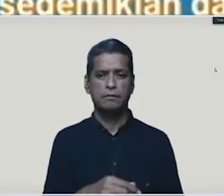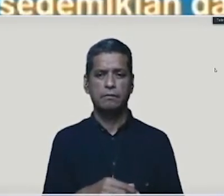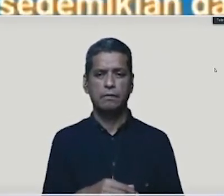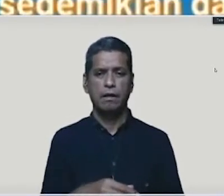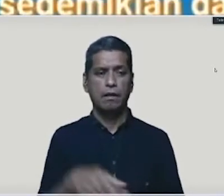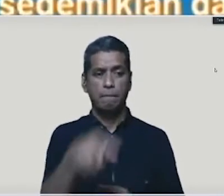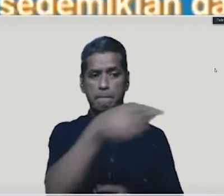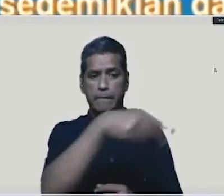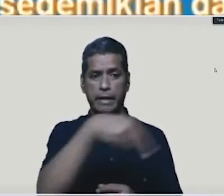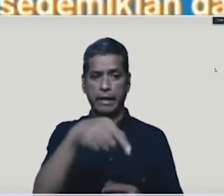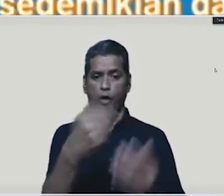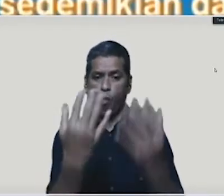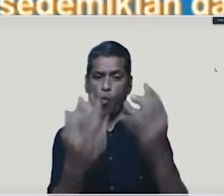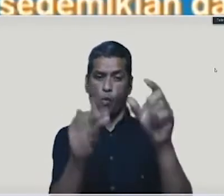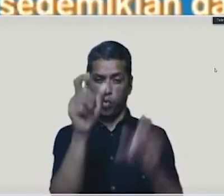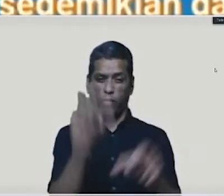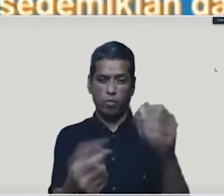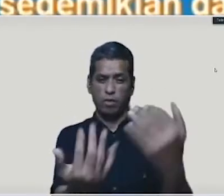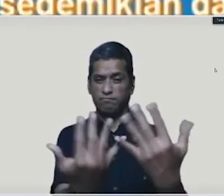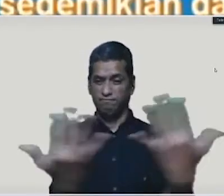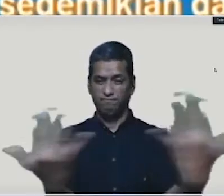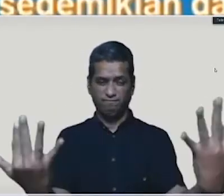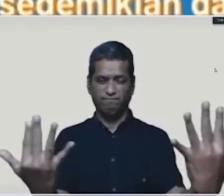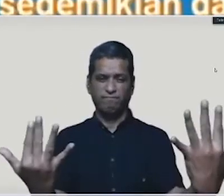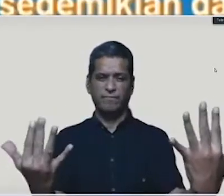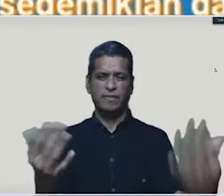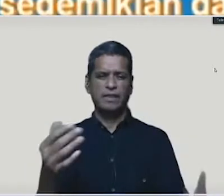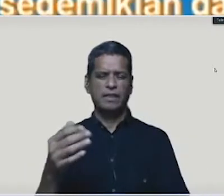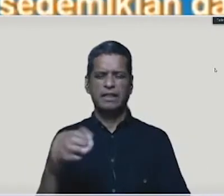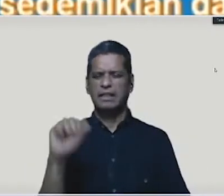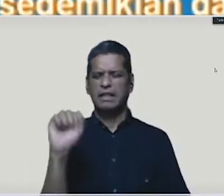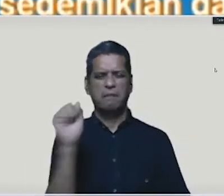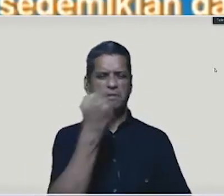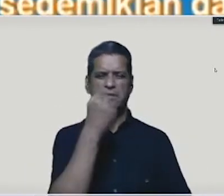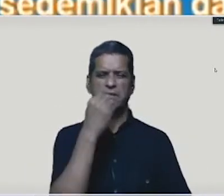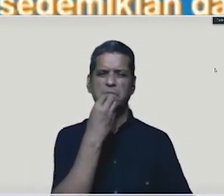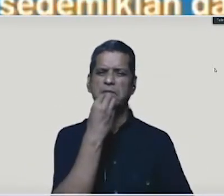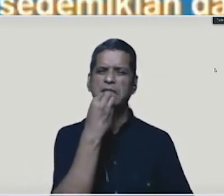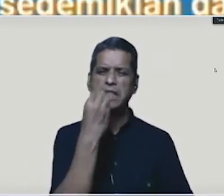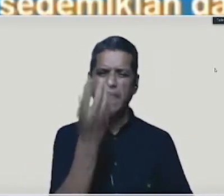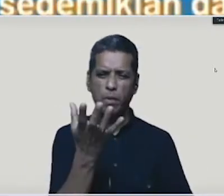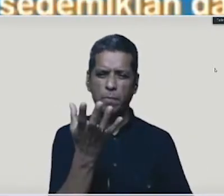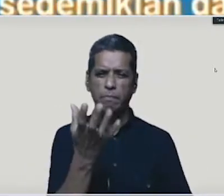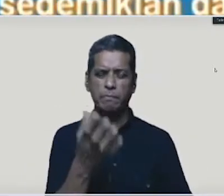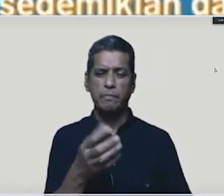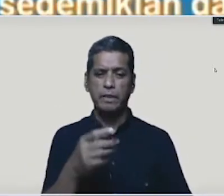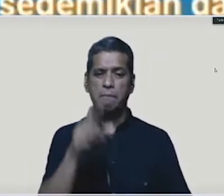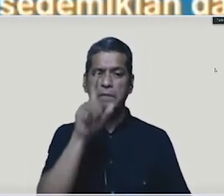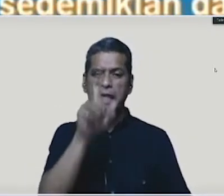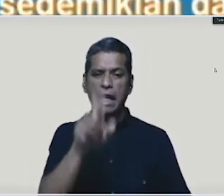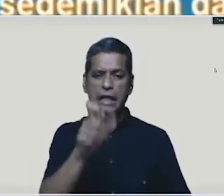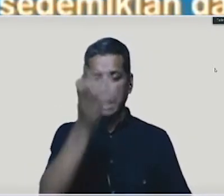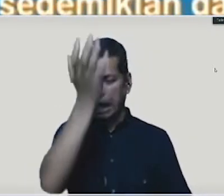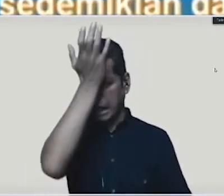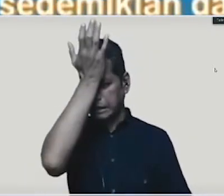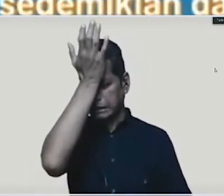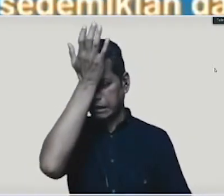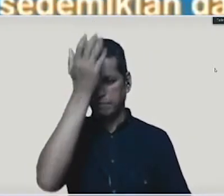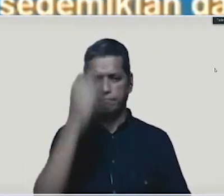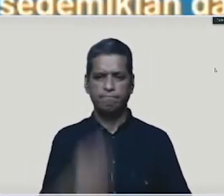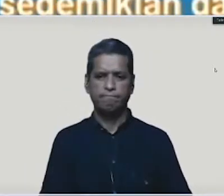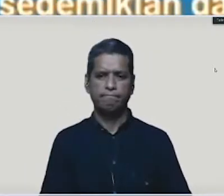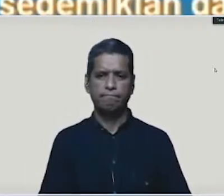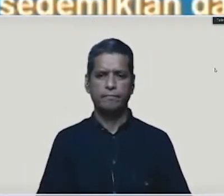bisa memenuhi permintaan daripada Raja nebukadnezar saudara ada